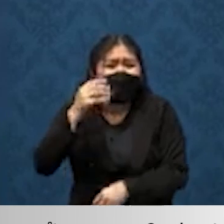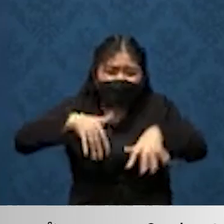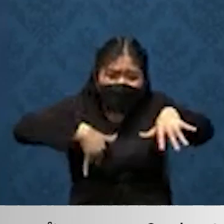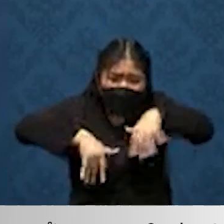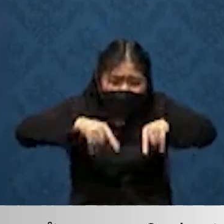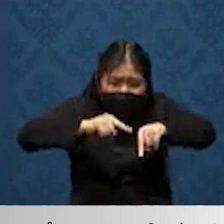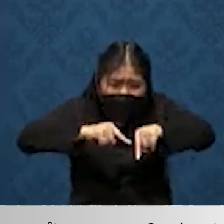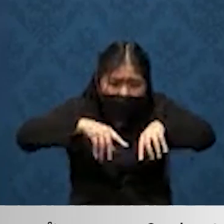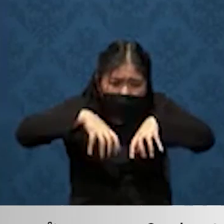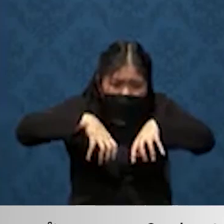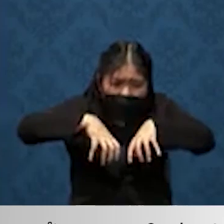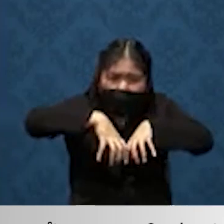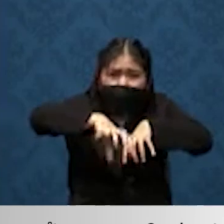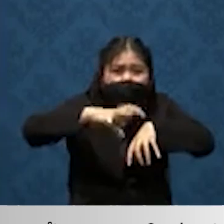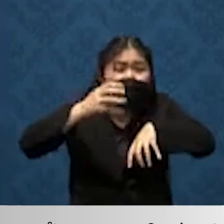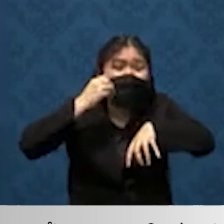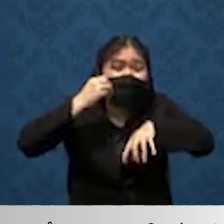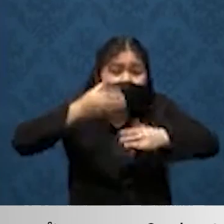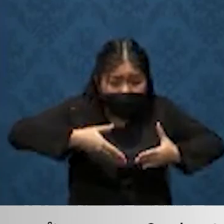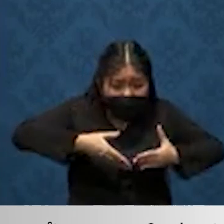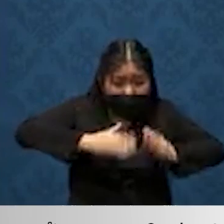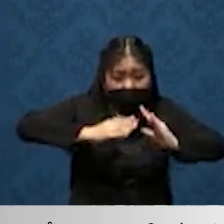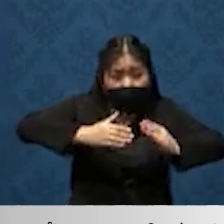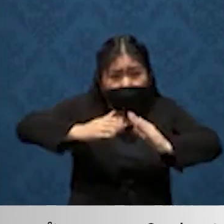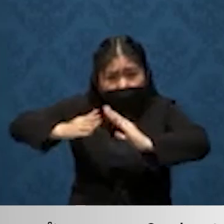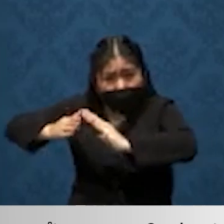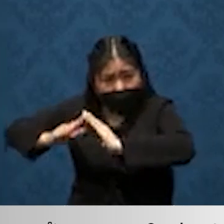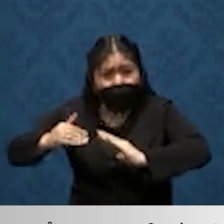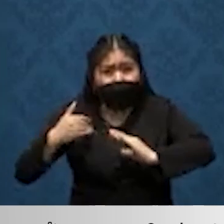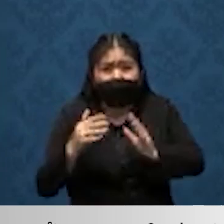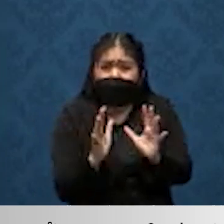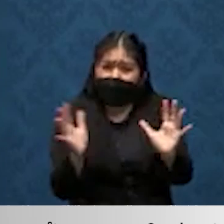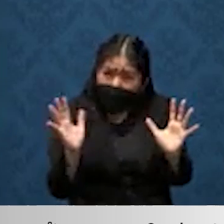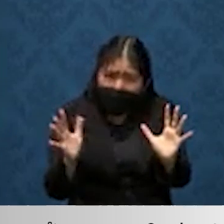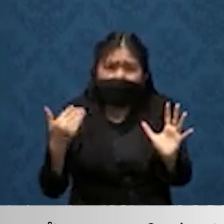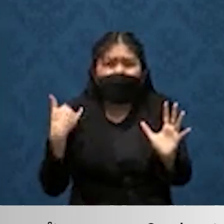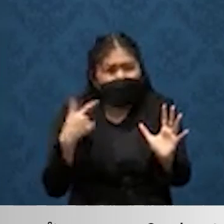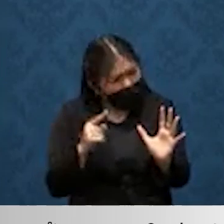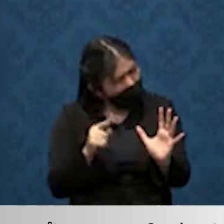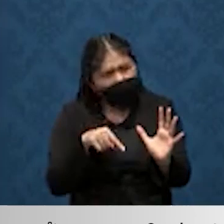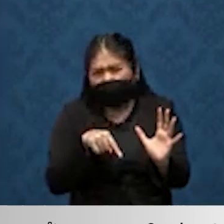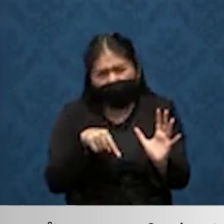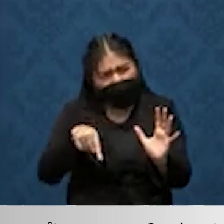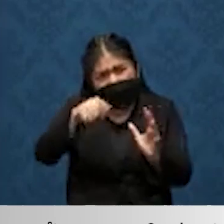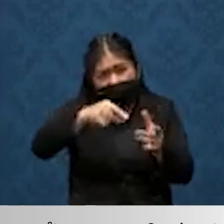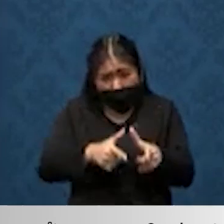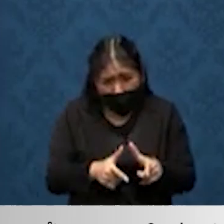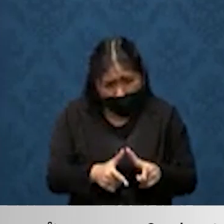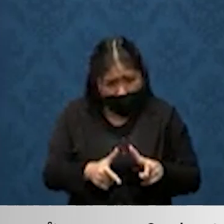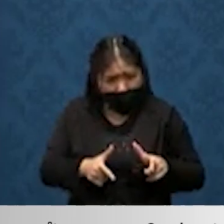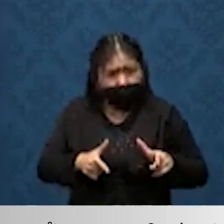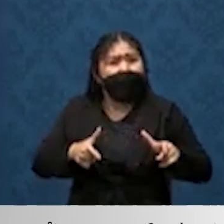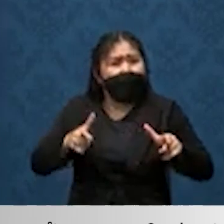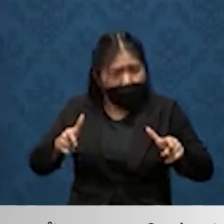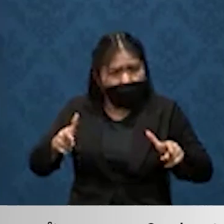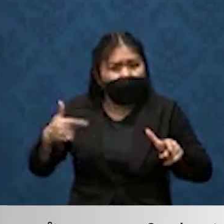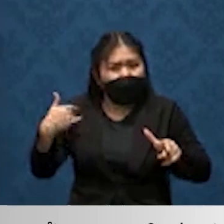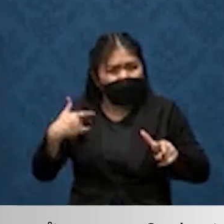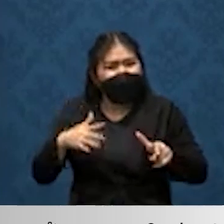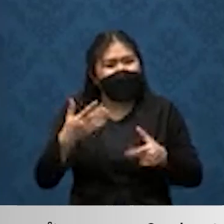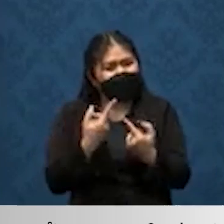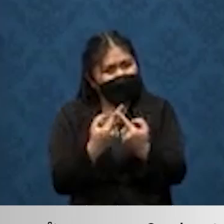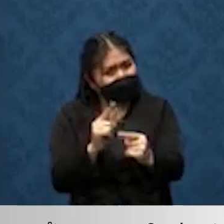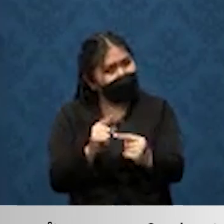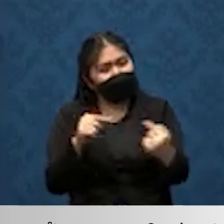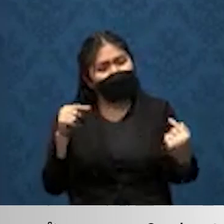และหมู่บ้านจัสันเกิดขึ้นเป็จำนวนมากถือว่าเป็ชุมชนเมืองที่มีอัตตาการขยายตัวเพิ่มสูงมากแต่